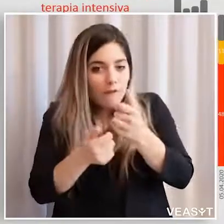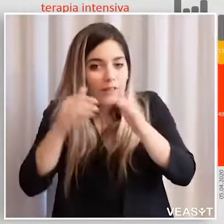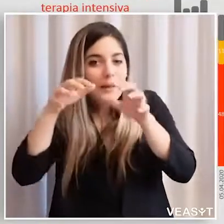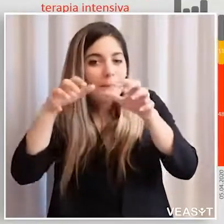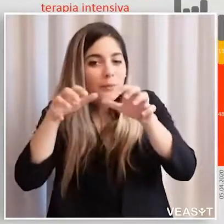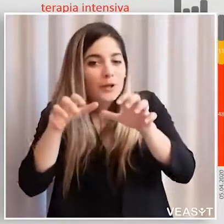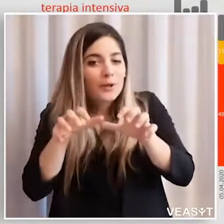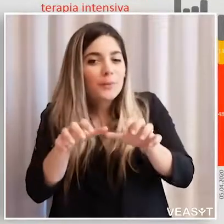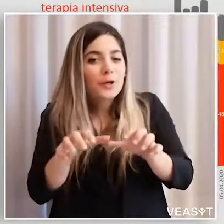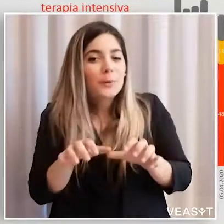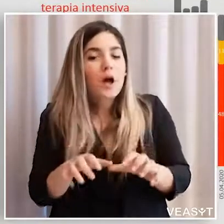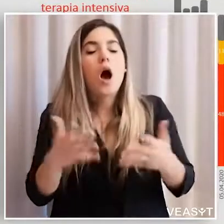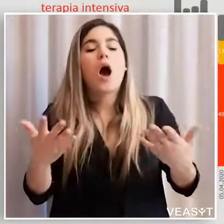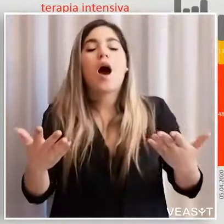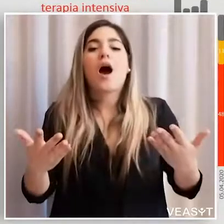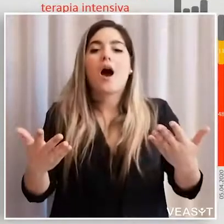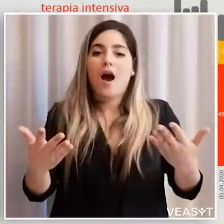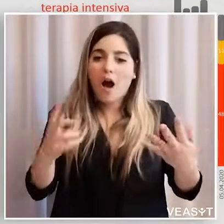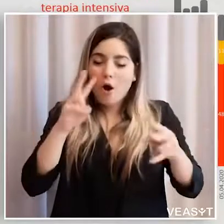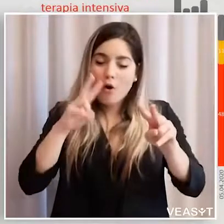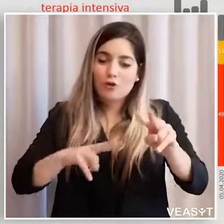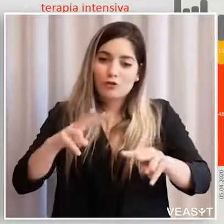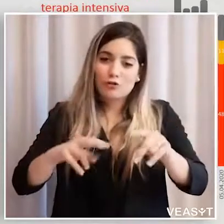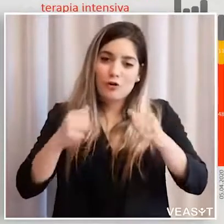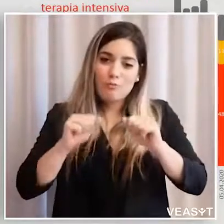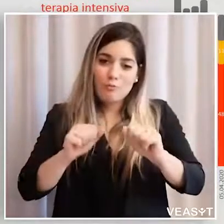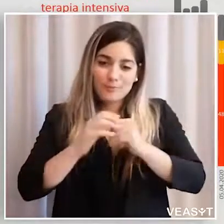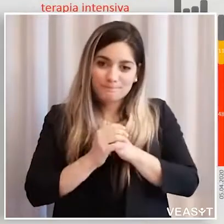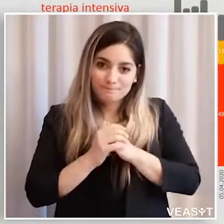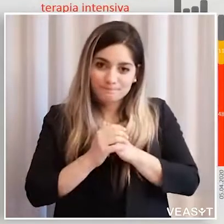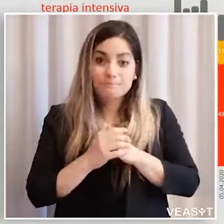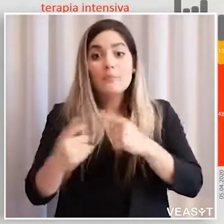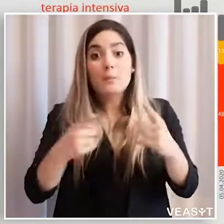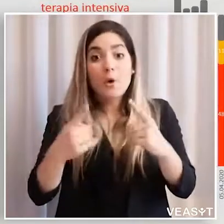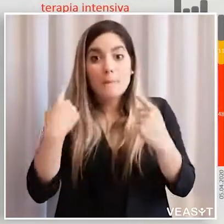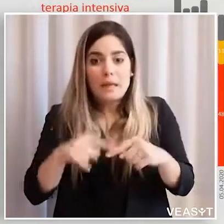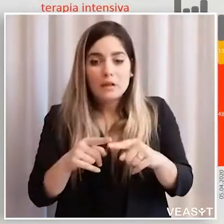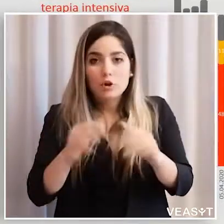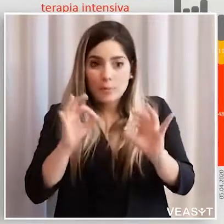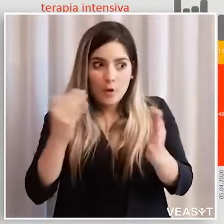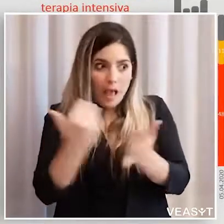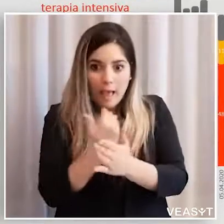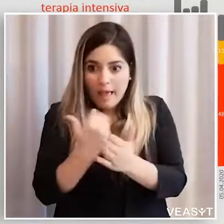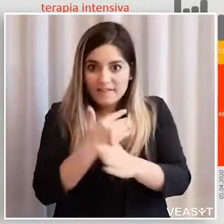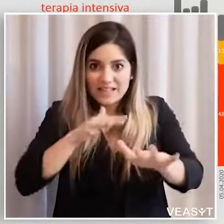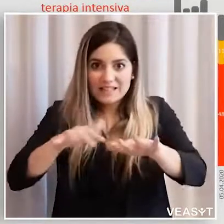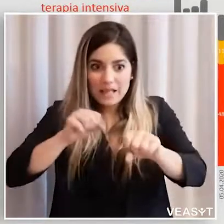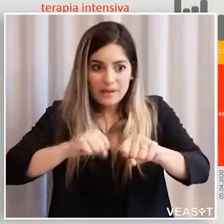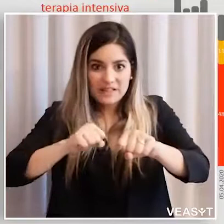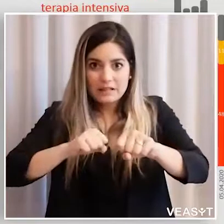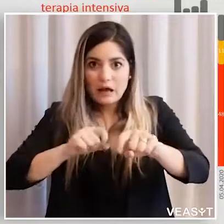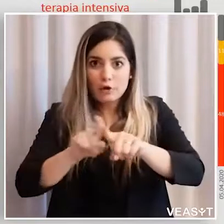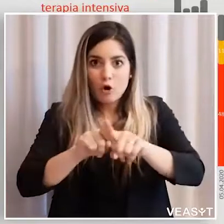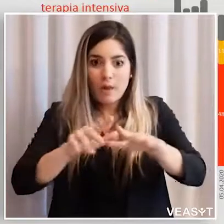sempre di meno e con questo era sotto controllo l'obiettivo in questa sezione era evitare un collasso del sistema sanitario